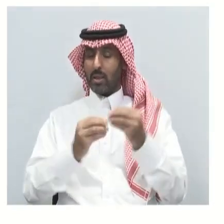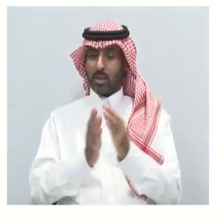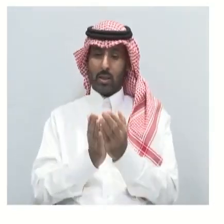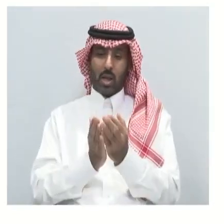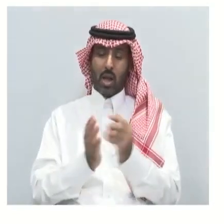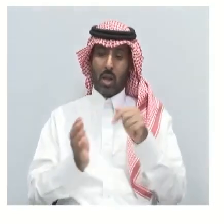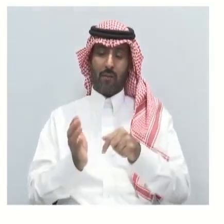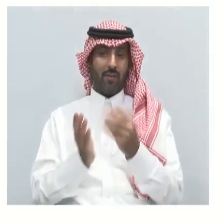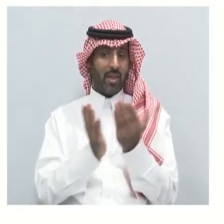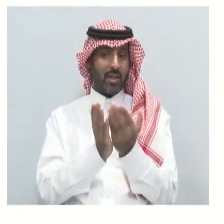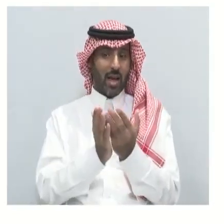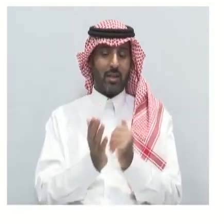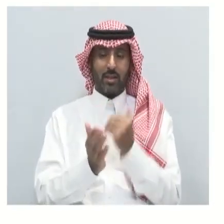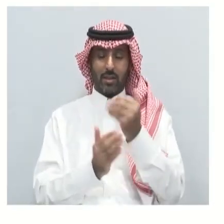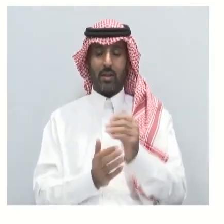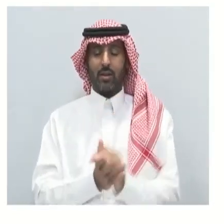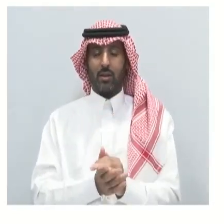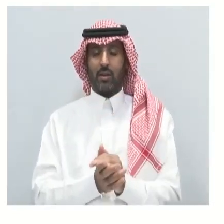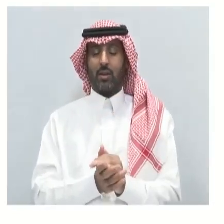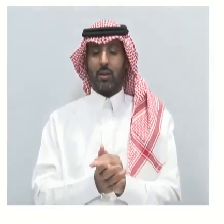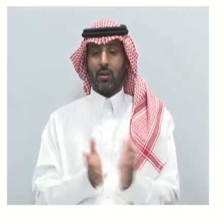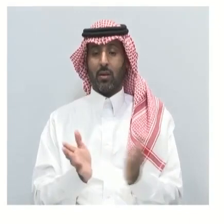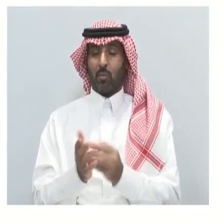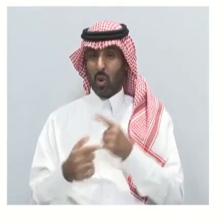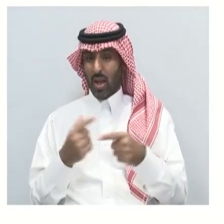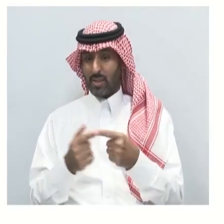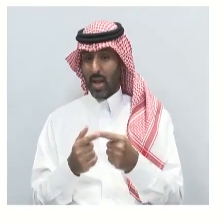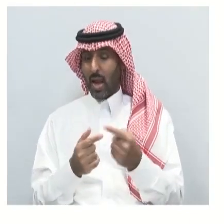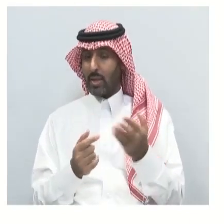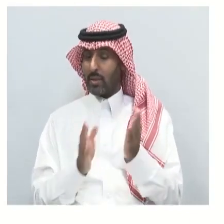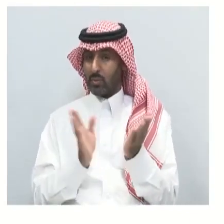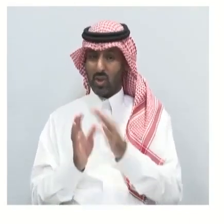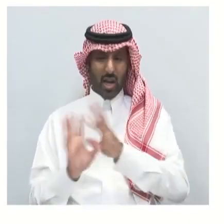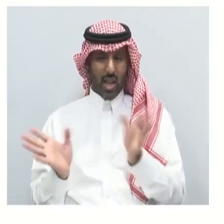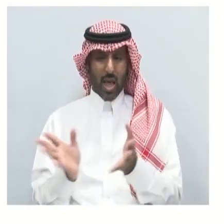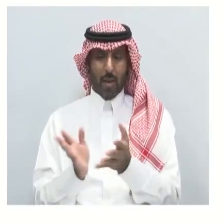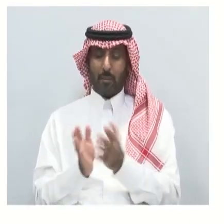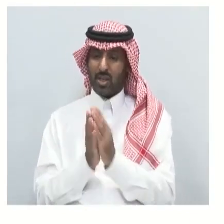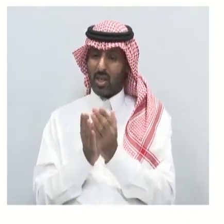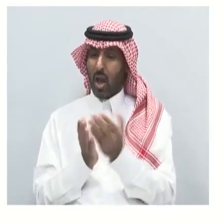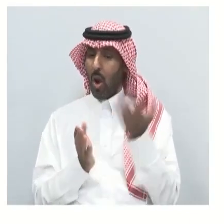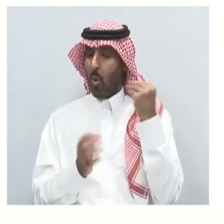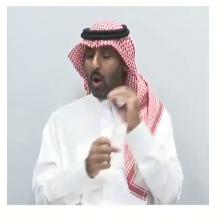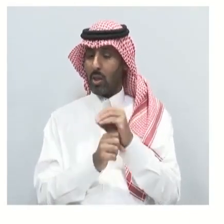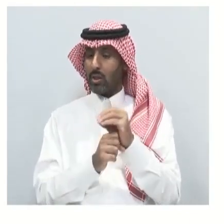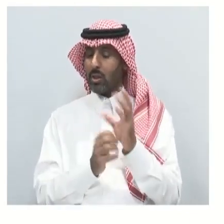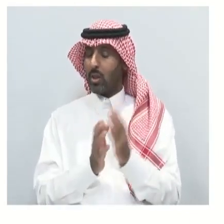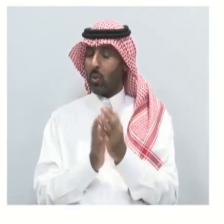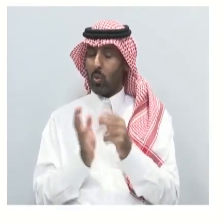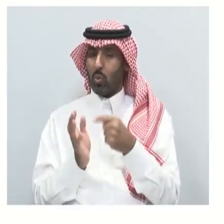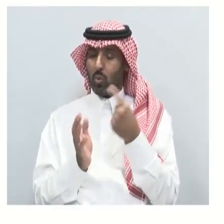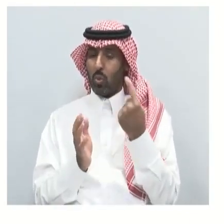الله في هذا الدرس سوف نتناول ونقوم باذن الله بمراجعه العامه مراجعه عامه لما تناولناه في